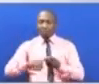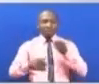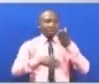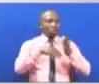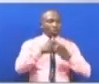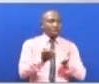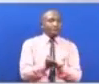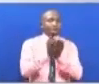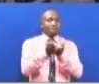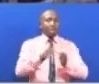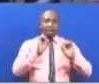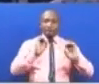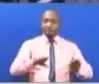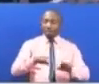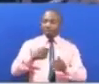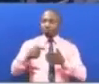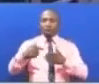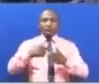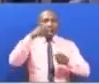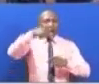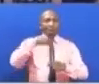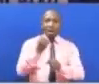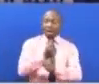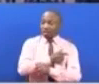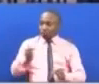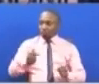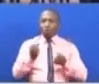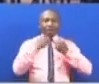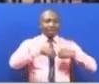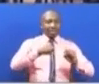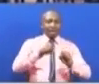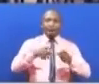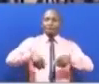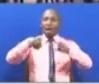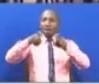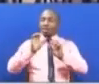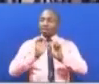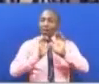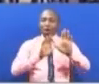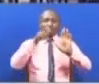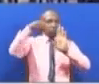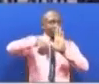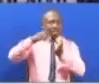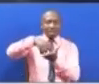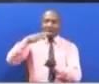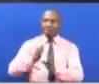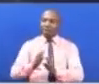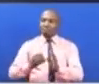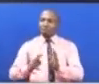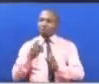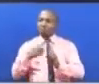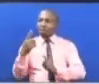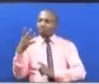tu inatekelezwa katika bandari ya Mwanza Kusini kwa gharama ya shilingi bilioni 153.